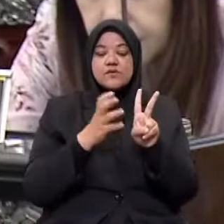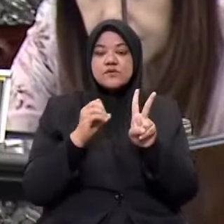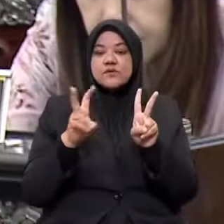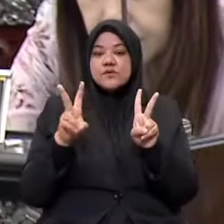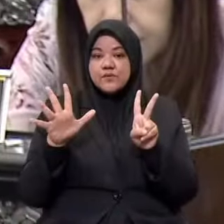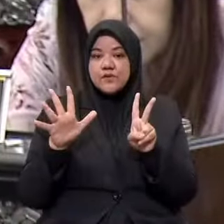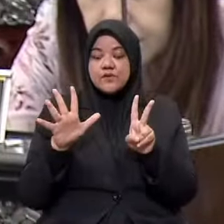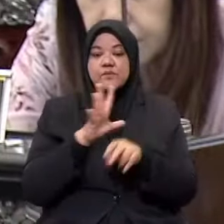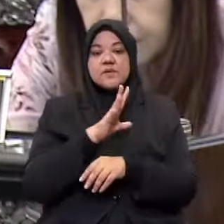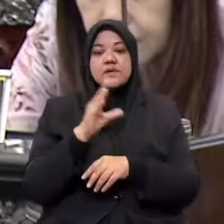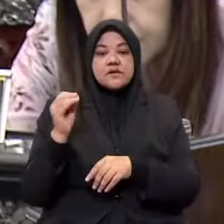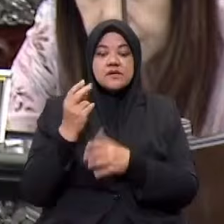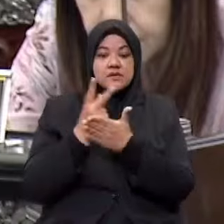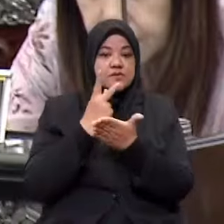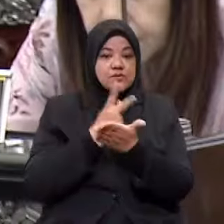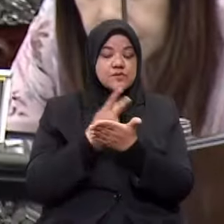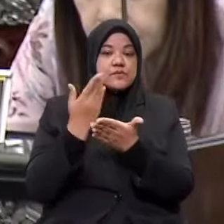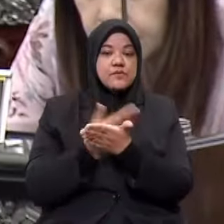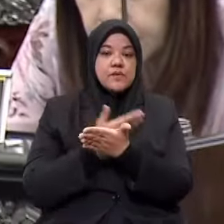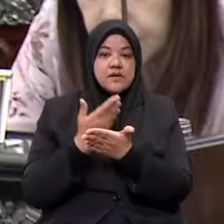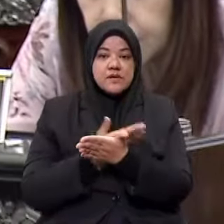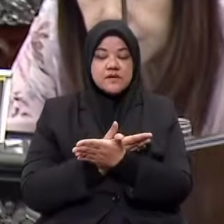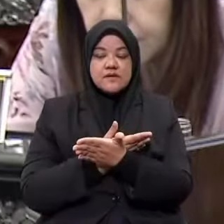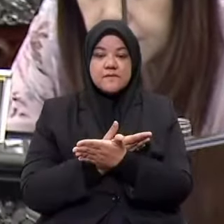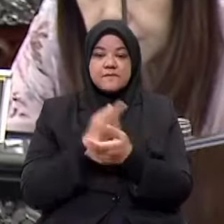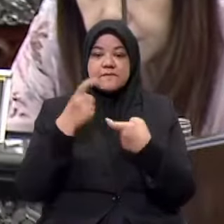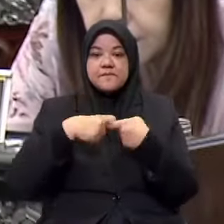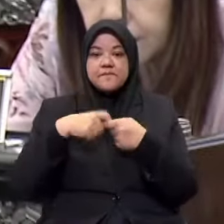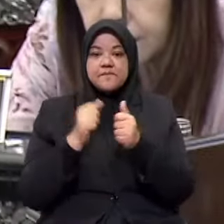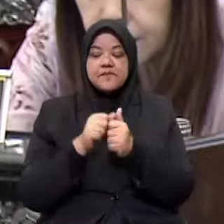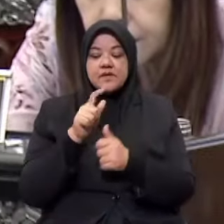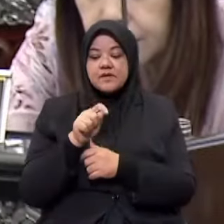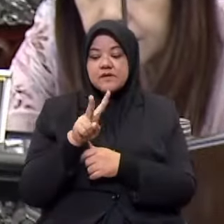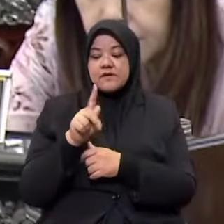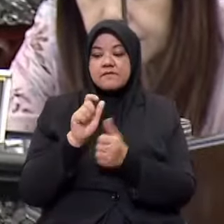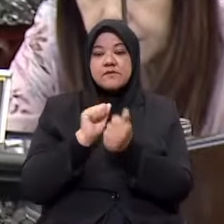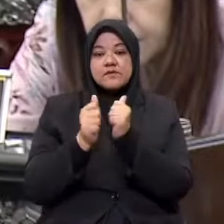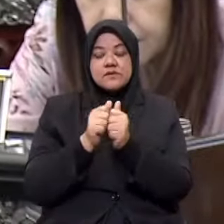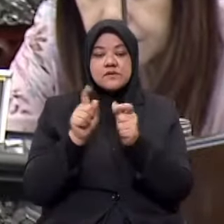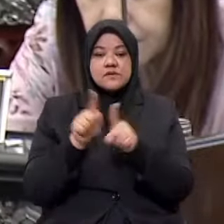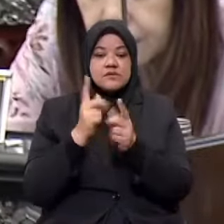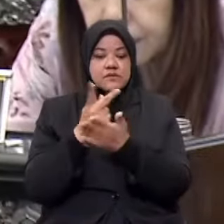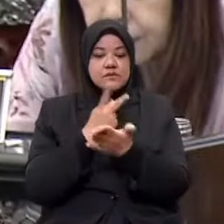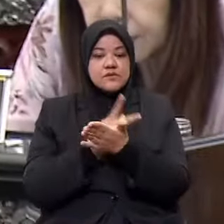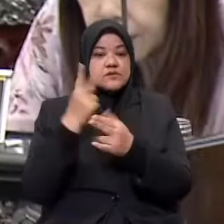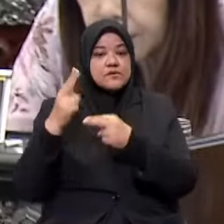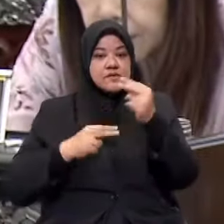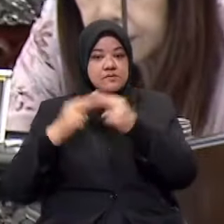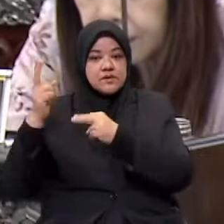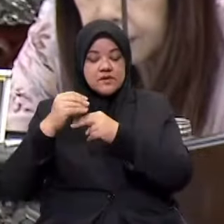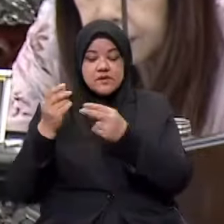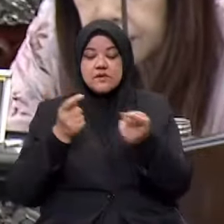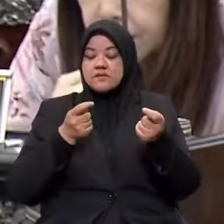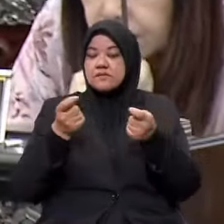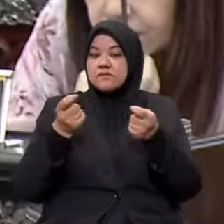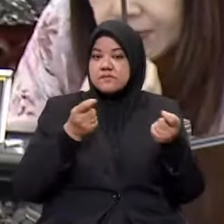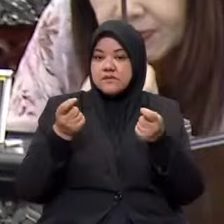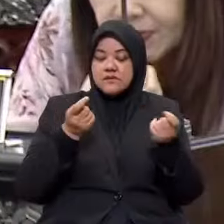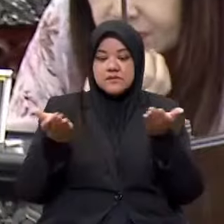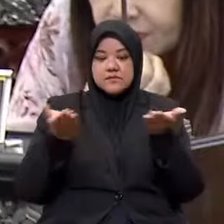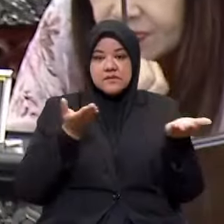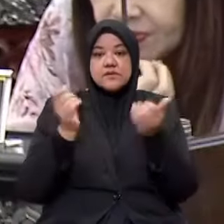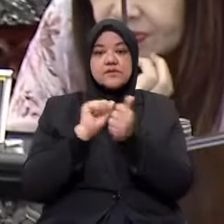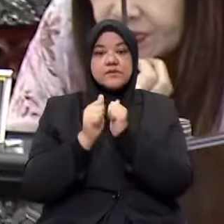2025 manakala kursus-kursus baru yang berkait dengan tvet sukan seperti kursus pembinaan dan penyelenggaraan